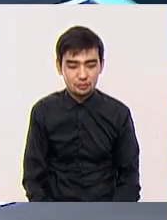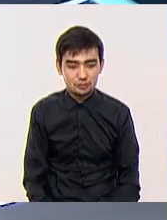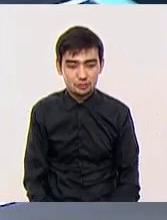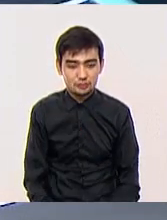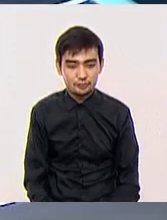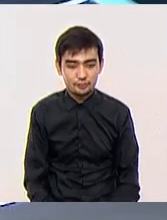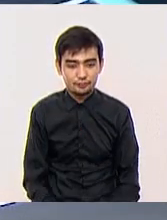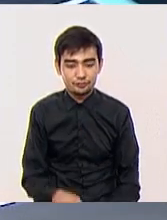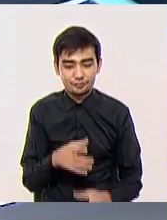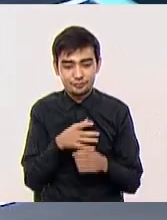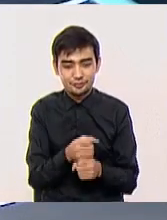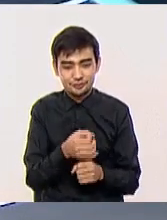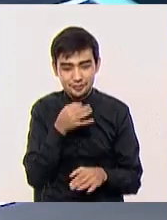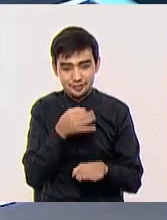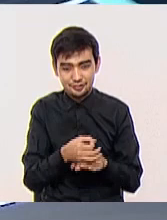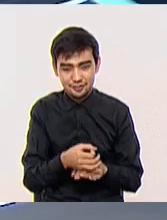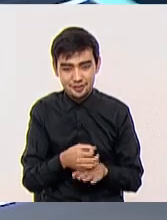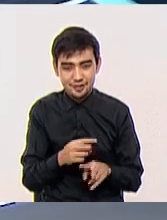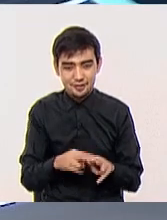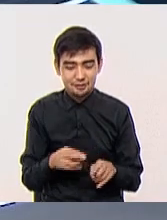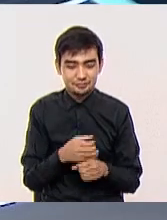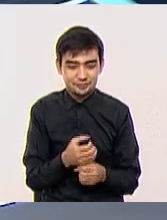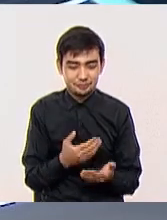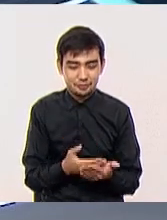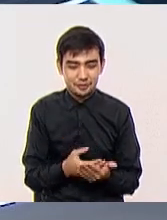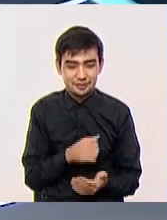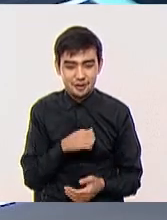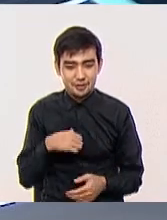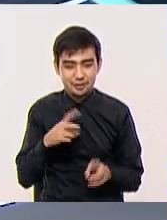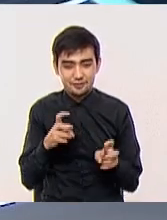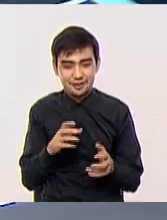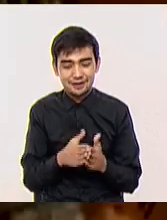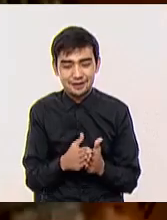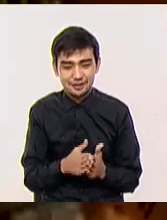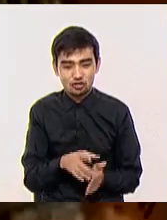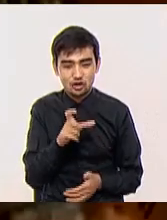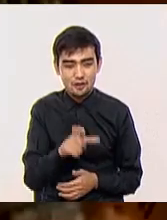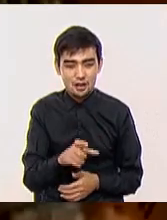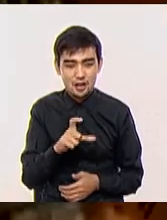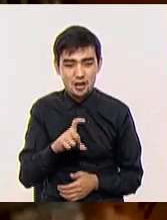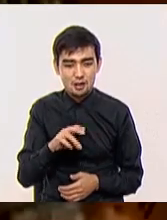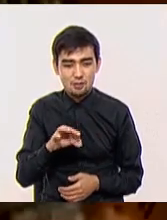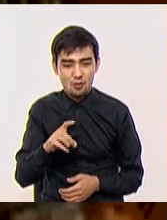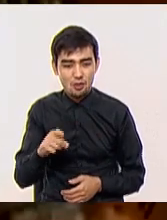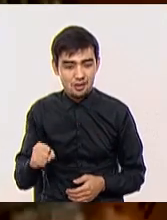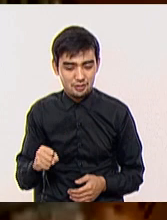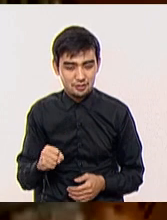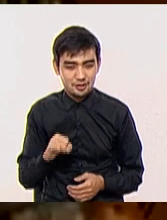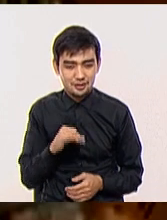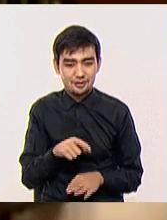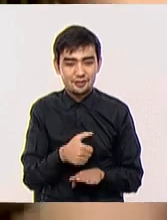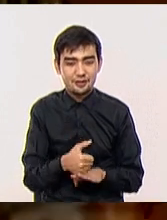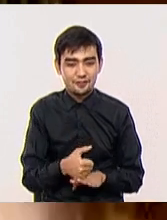Ну, если совсем кратко говорить, наверное, это краткое изложение в самом названии книги «Человек-эпоха». Главная